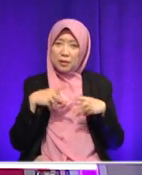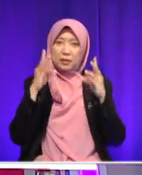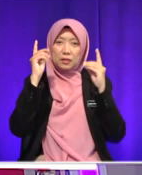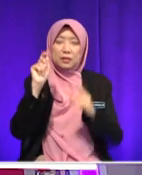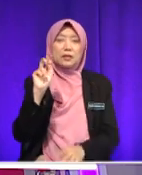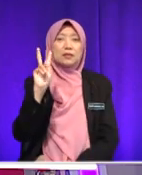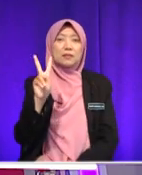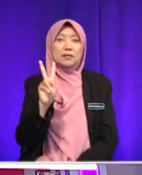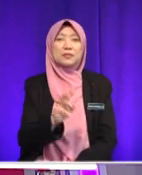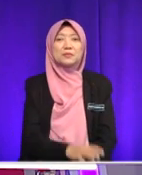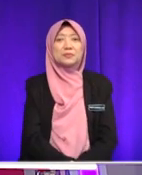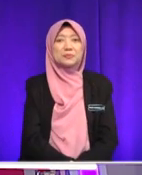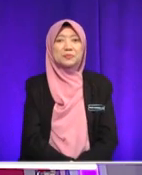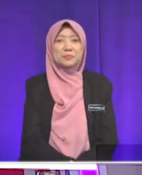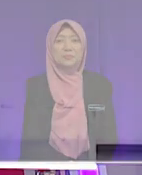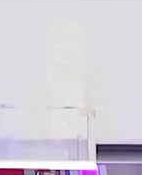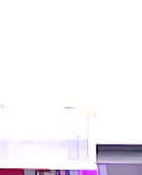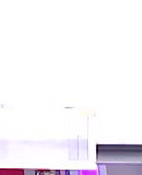TV KPM.